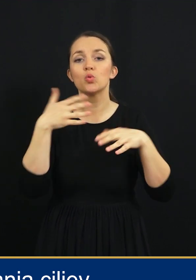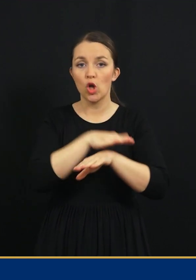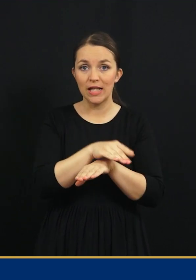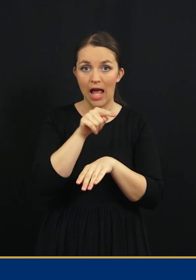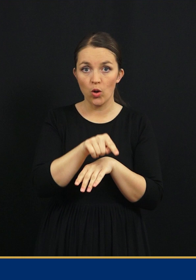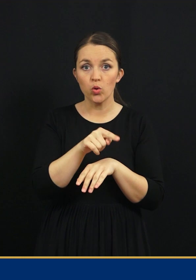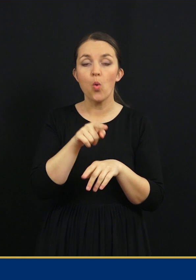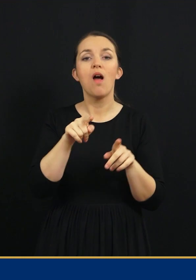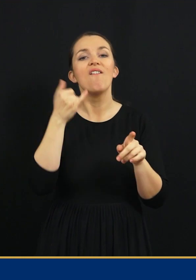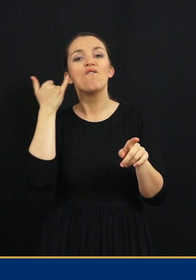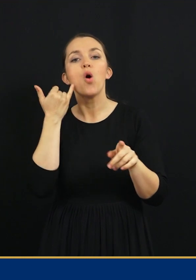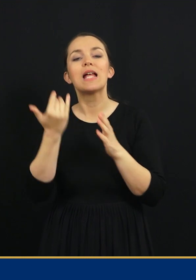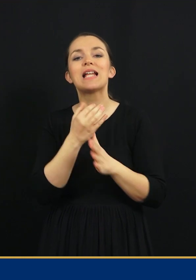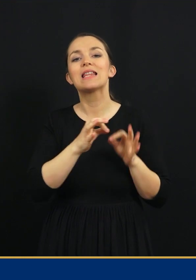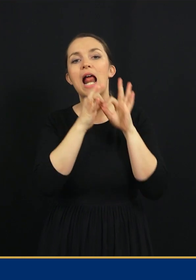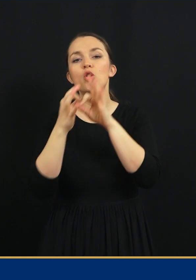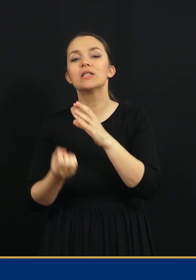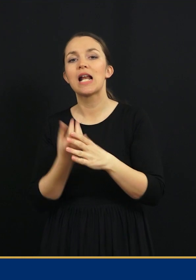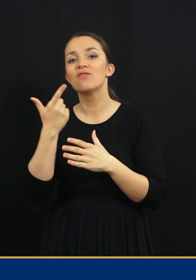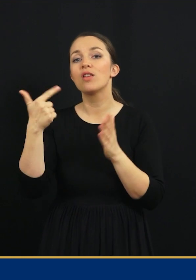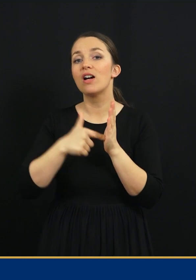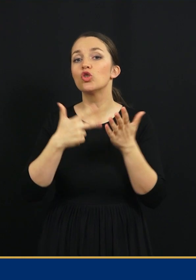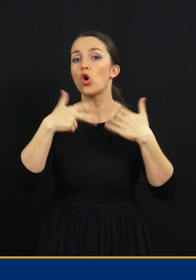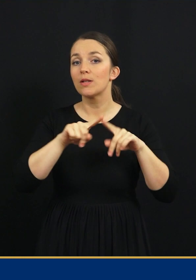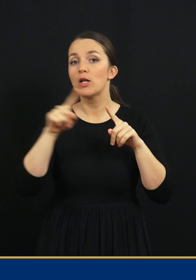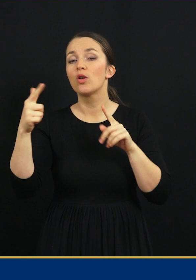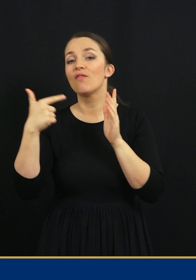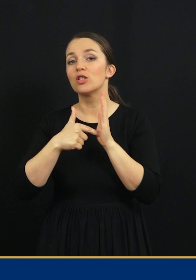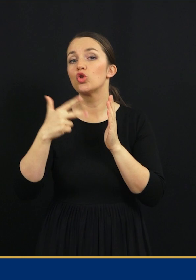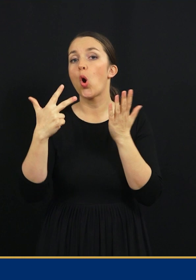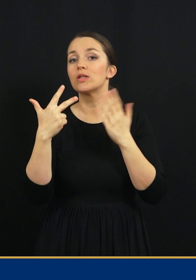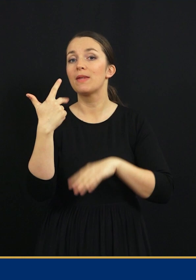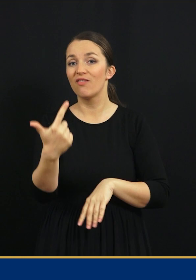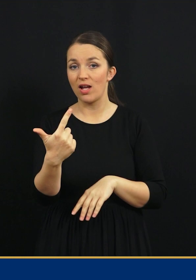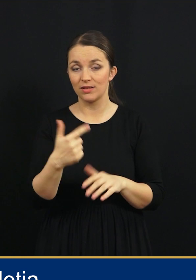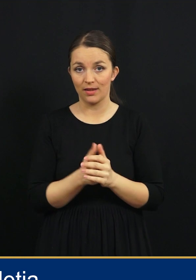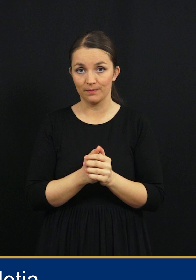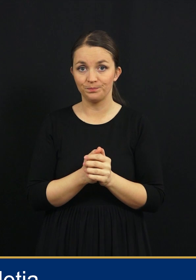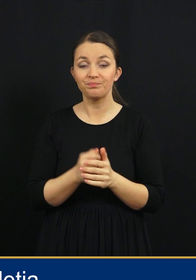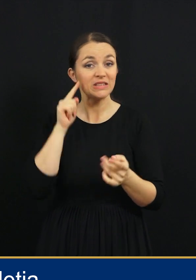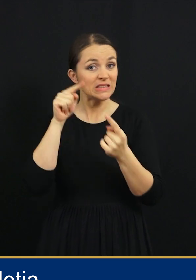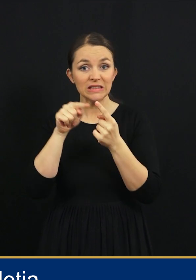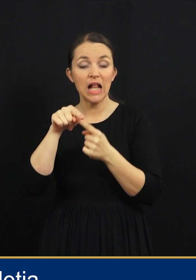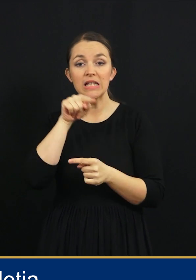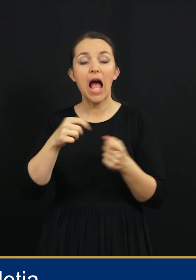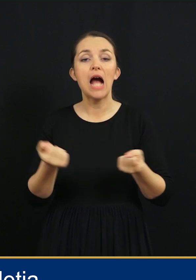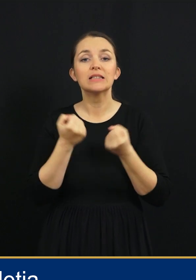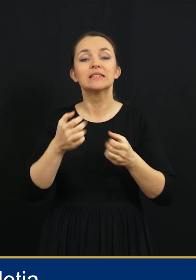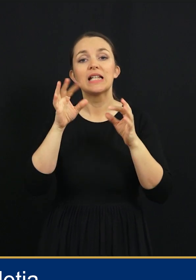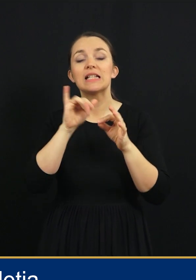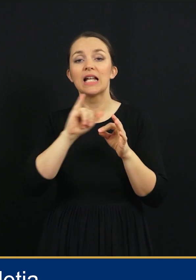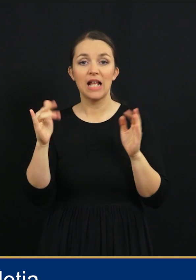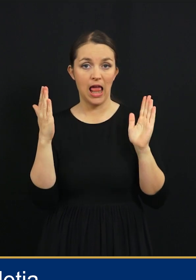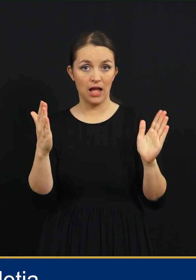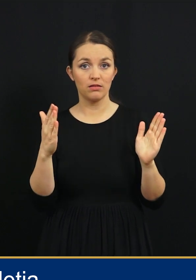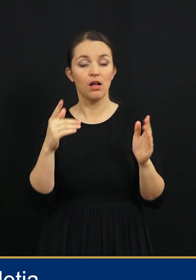narodov Voda za trajnostni razvoj 2018 do 2028. Cilji tega akcijskega desetletja